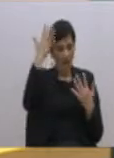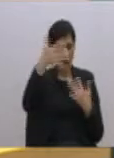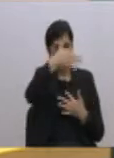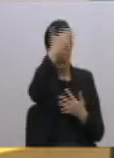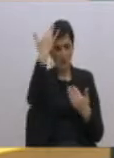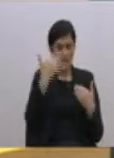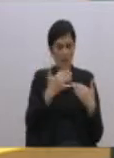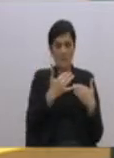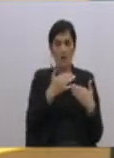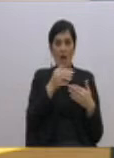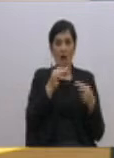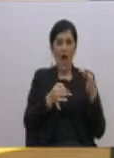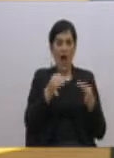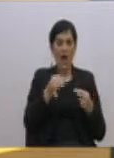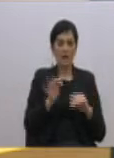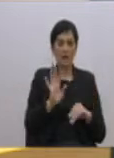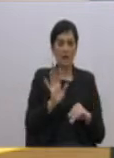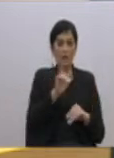da, mă uchid de